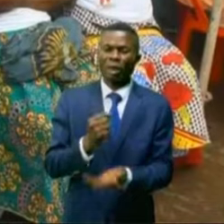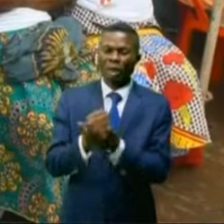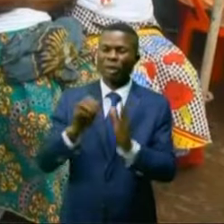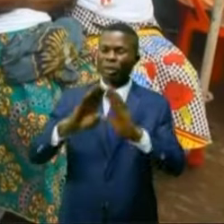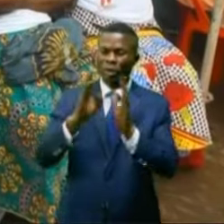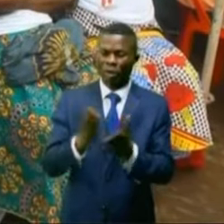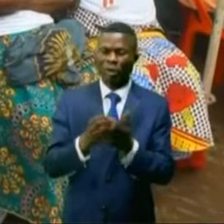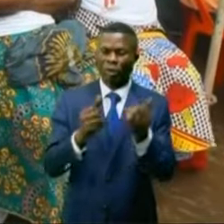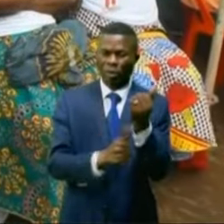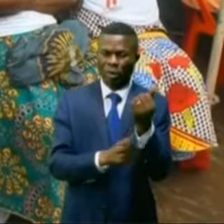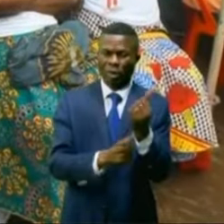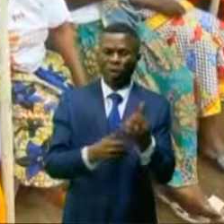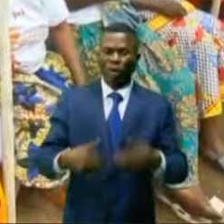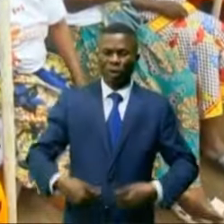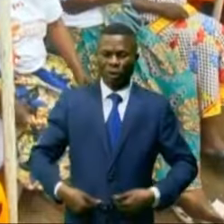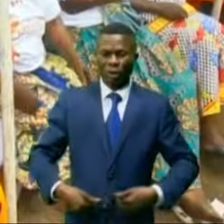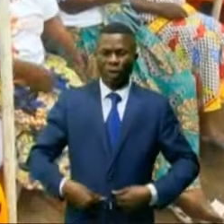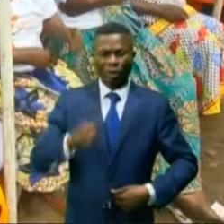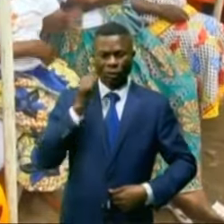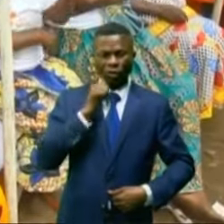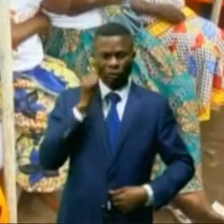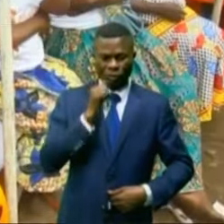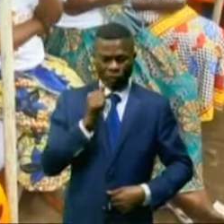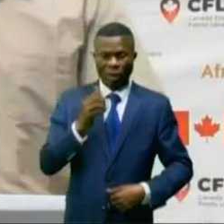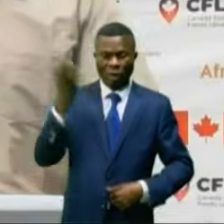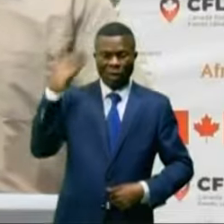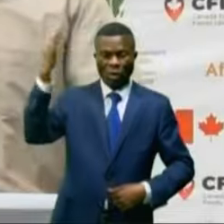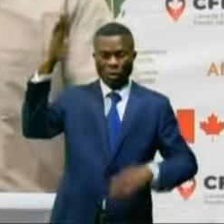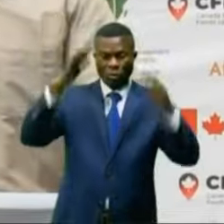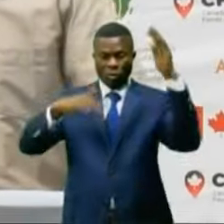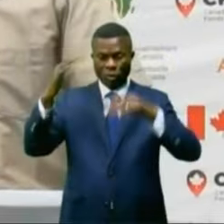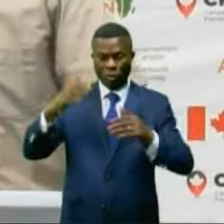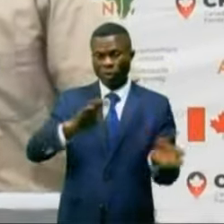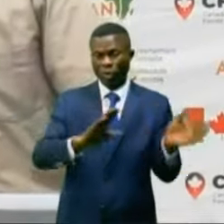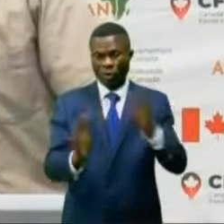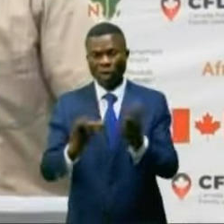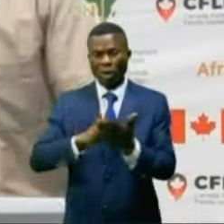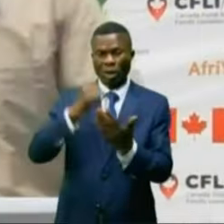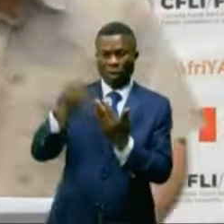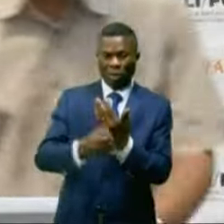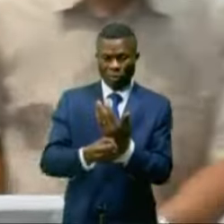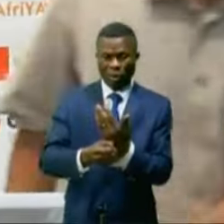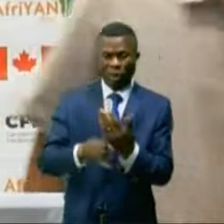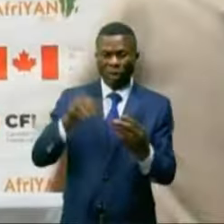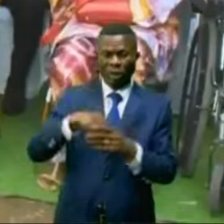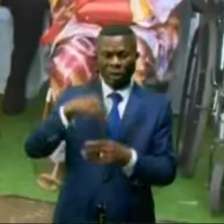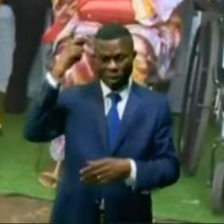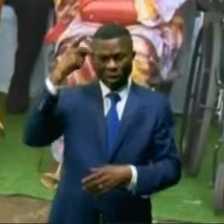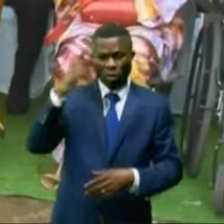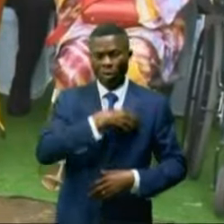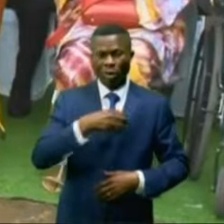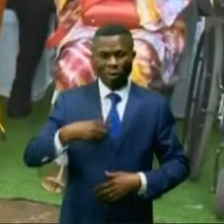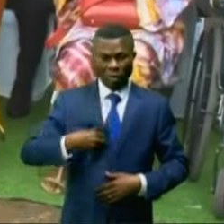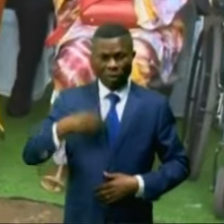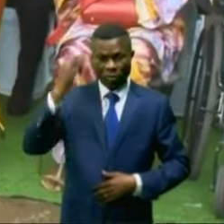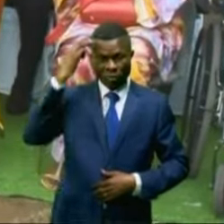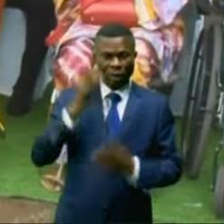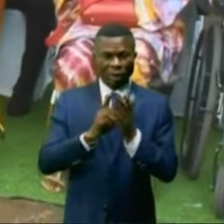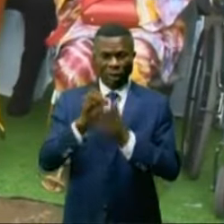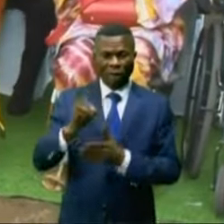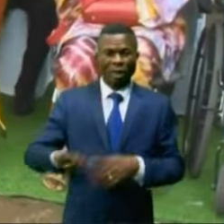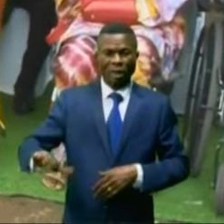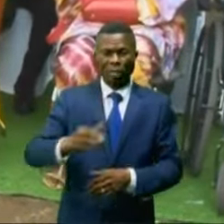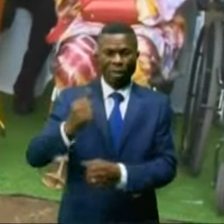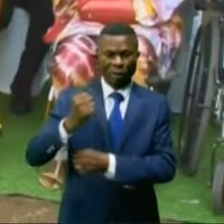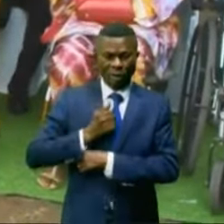aux femmes et jeunes filles victimes des inondations. Ce projet s'inscrit dans la politique féministe du développement canadien.